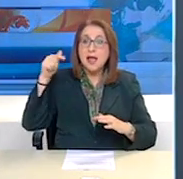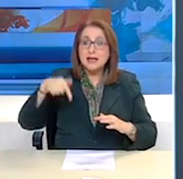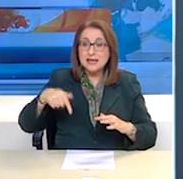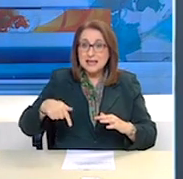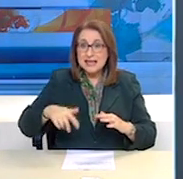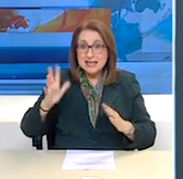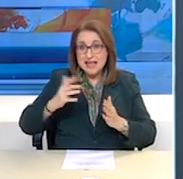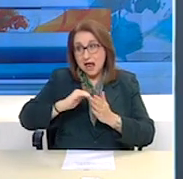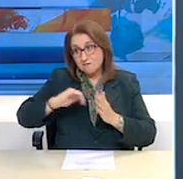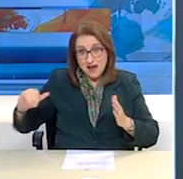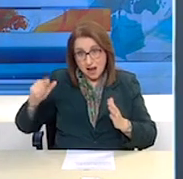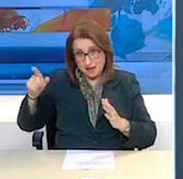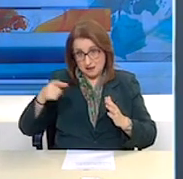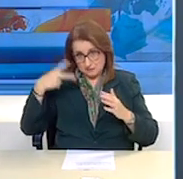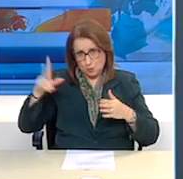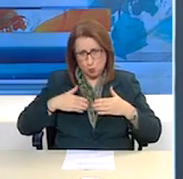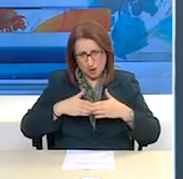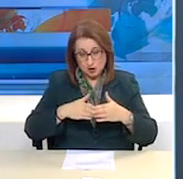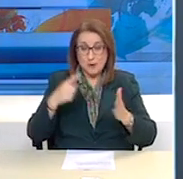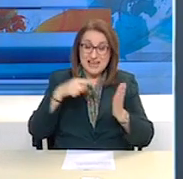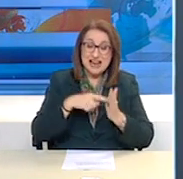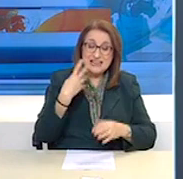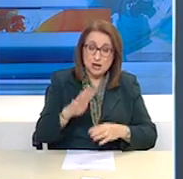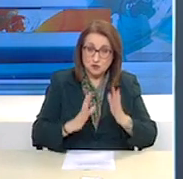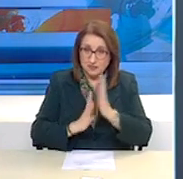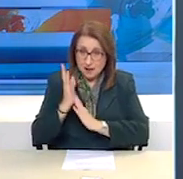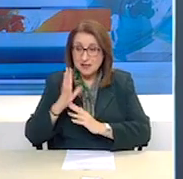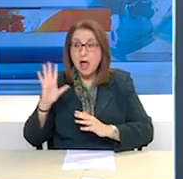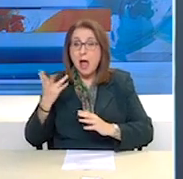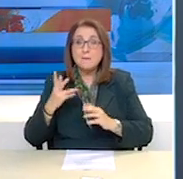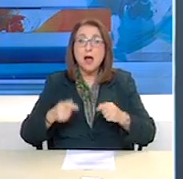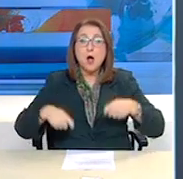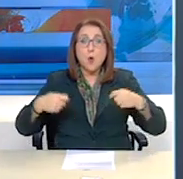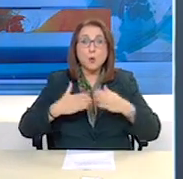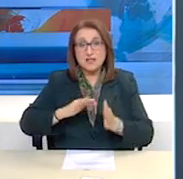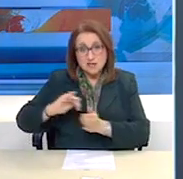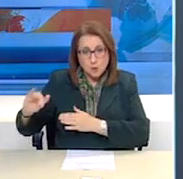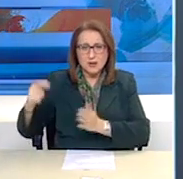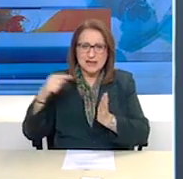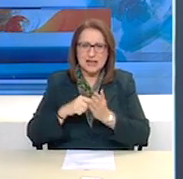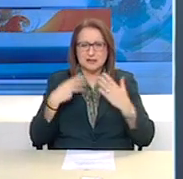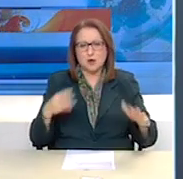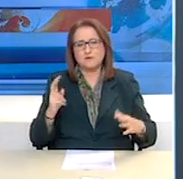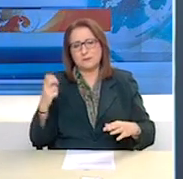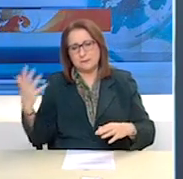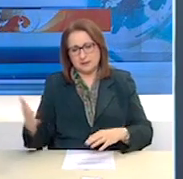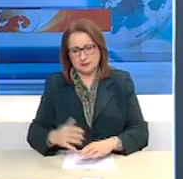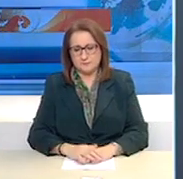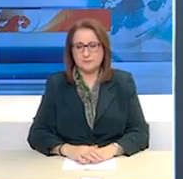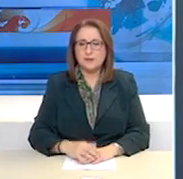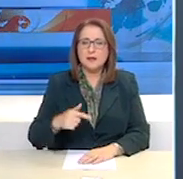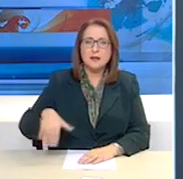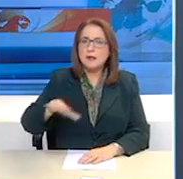κρουαζιερόπλοιο, 1.375 στη χώρα. 90 συμπολίτες μας νοσηλεύονται διασωληνωμένοι. Η μέση ηλικία τους